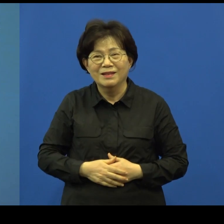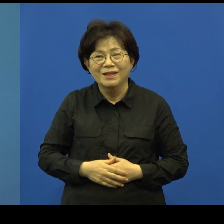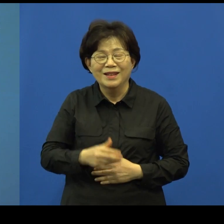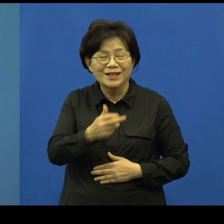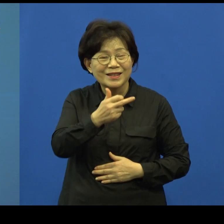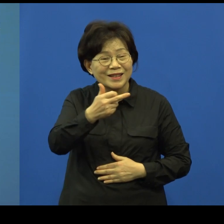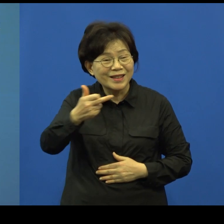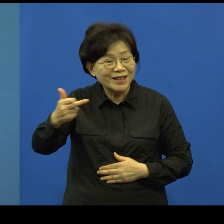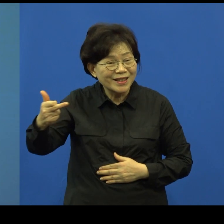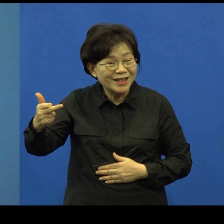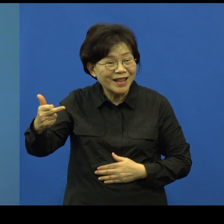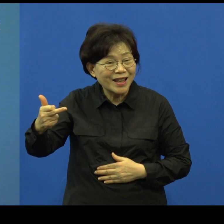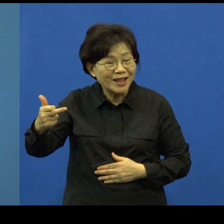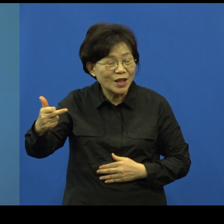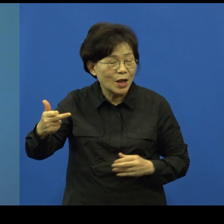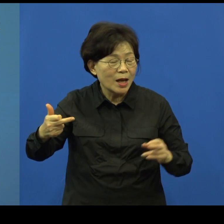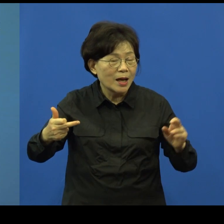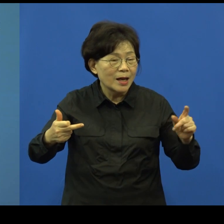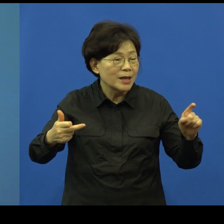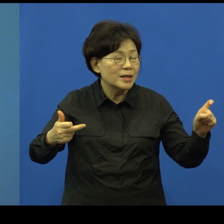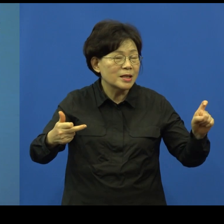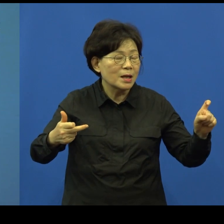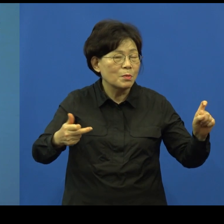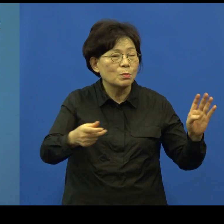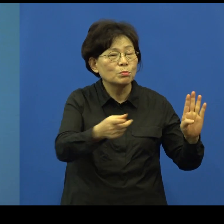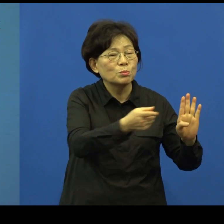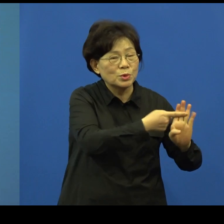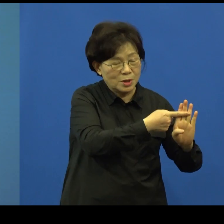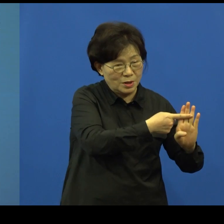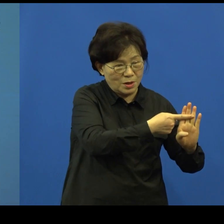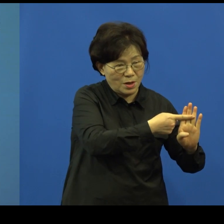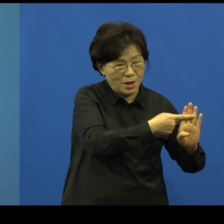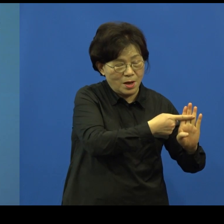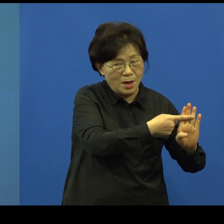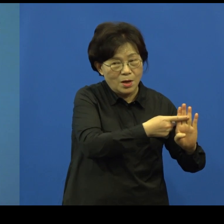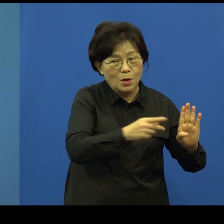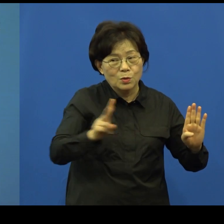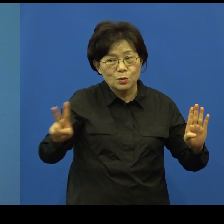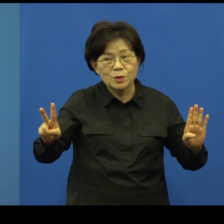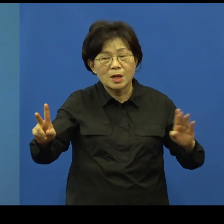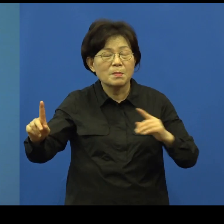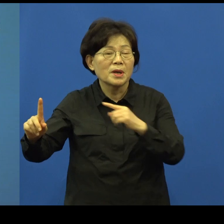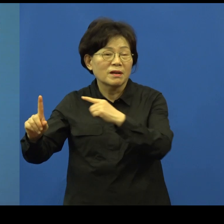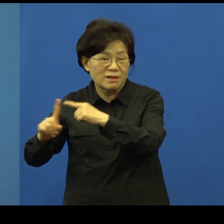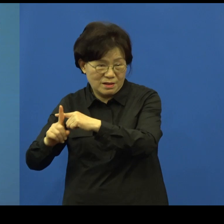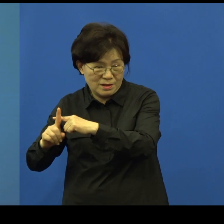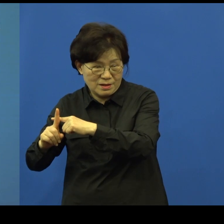크다는 것에 10명은 부정적인 언어를 쓰고, 크다는 것이 오히려 우리에게는 더